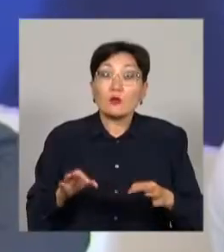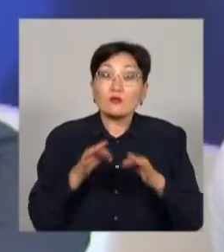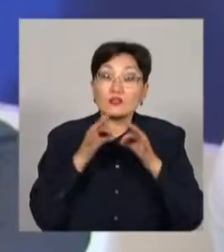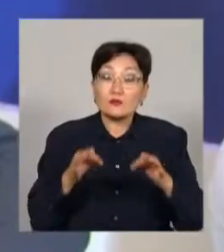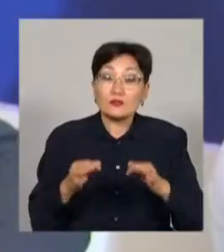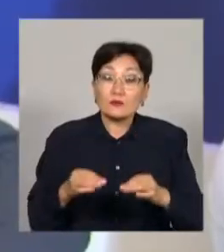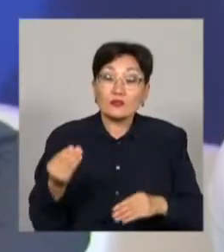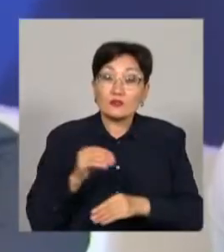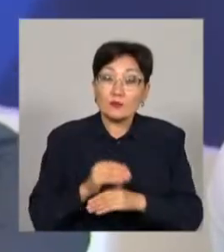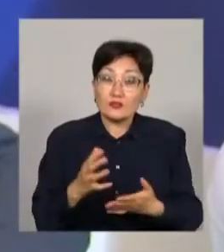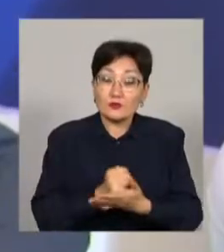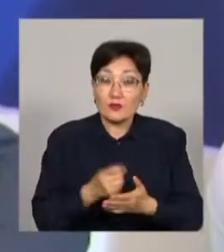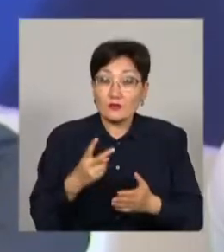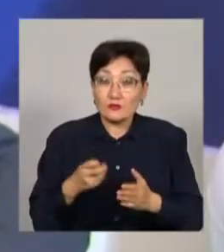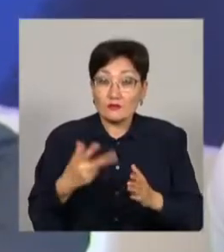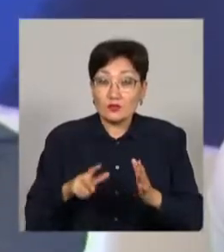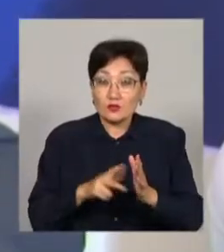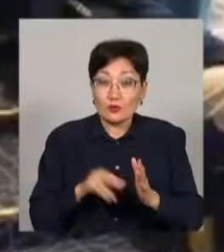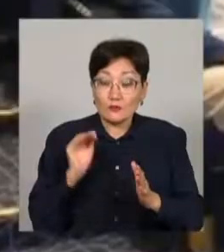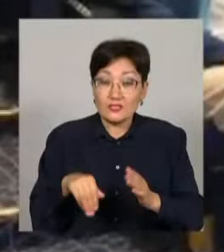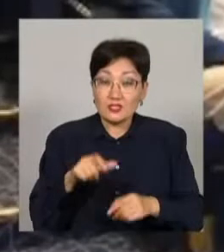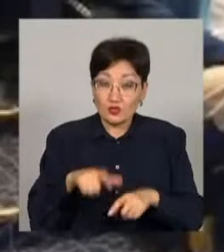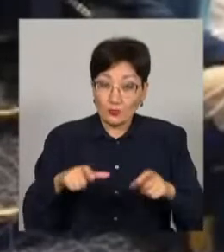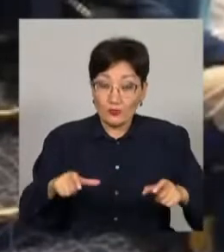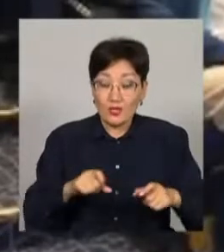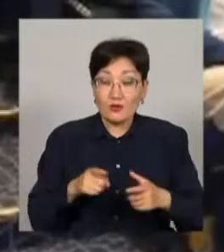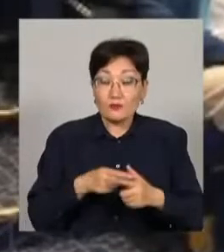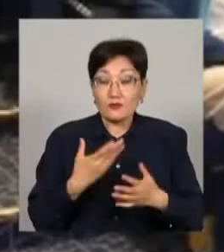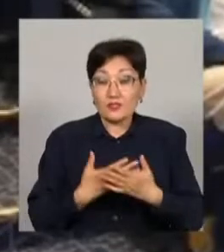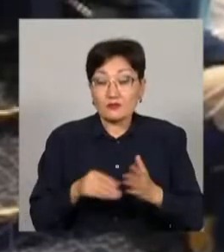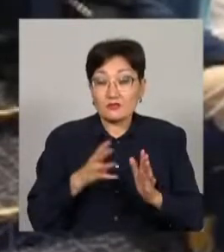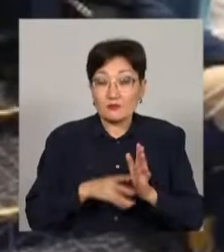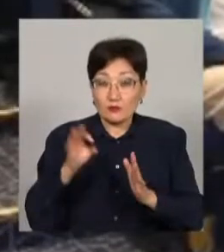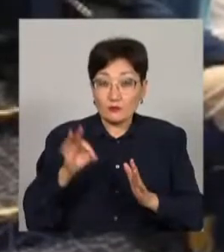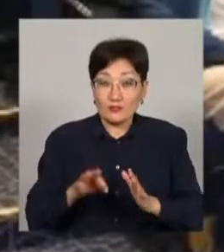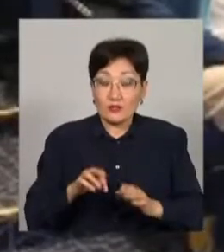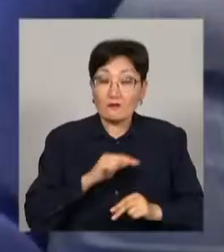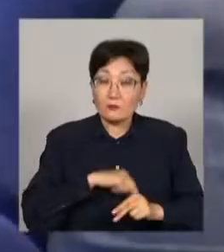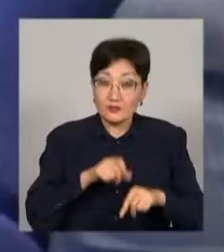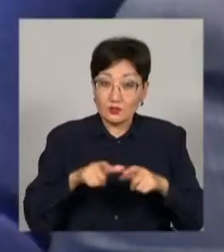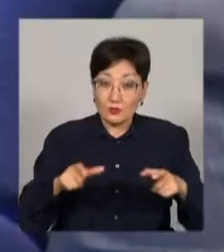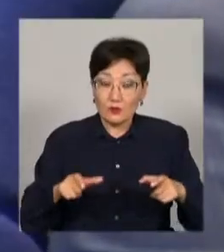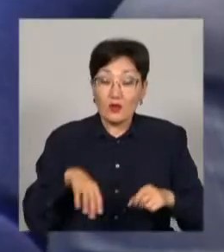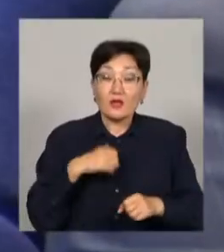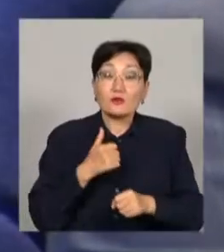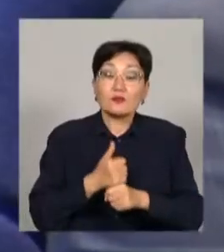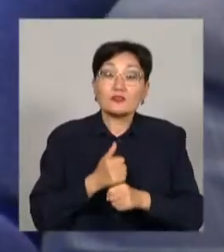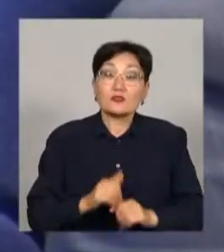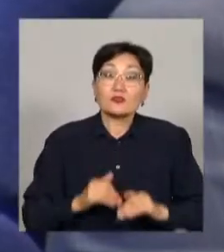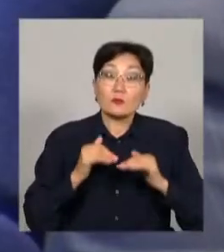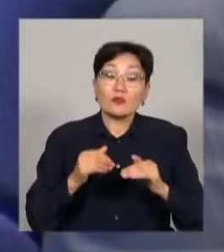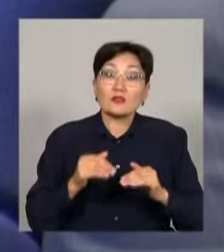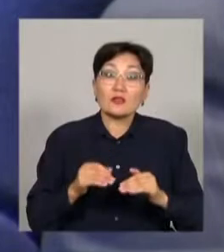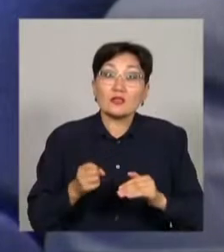что надбавку получат 248 тысяч человек или порядка 90% сотрудников. В основном повышение